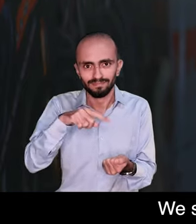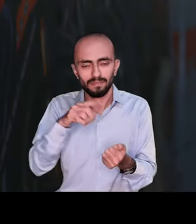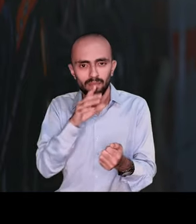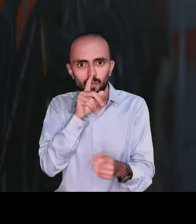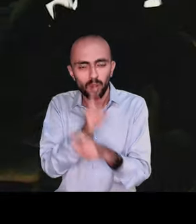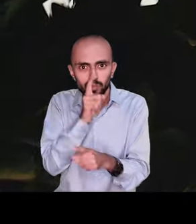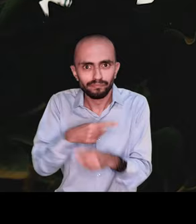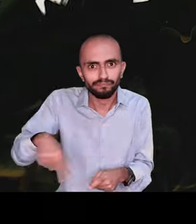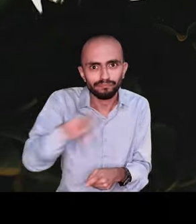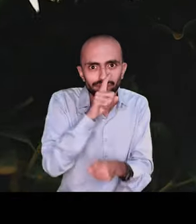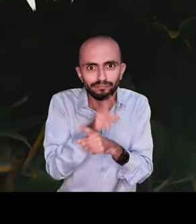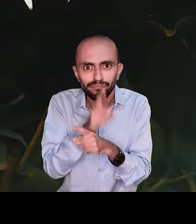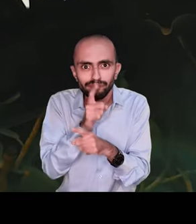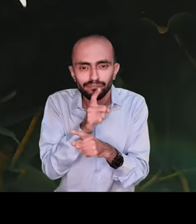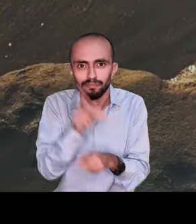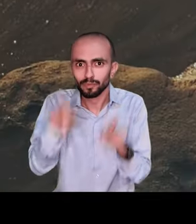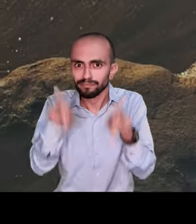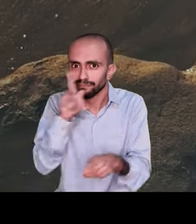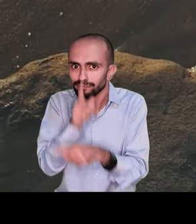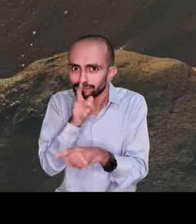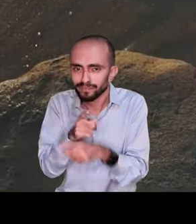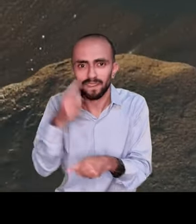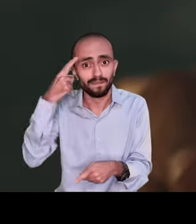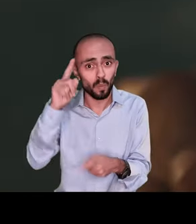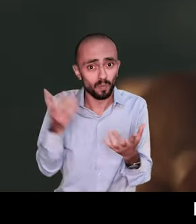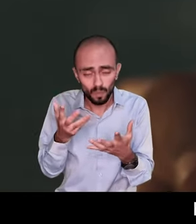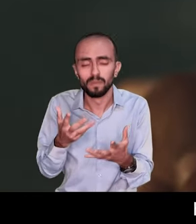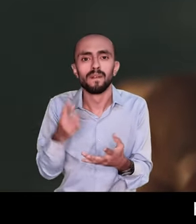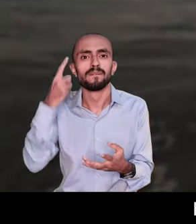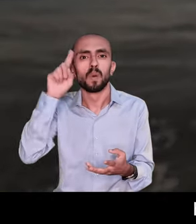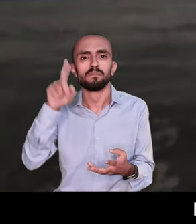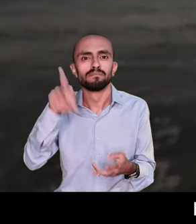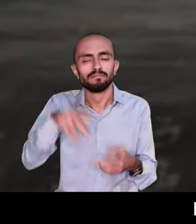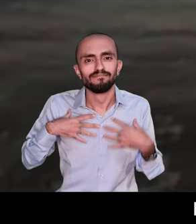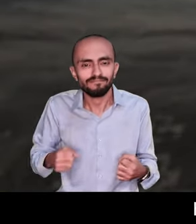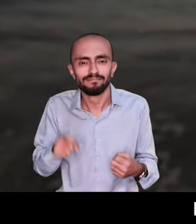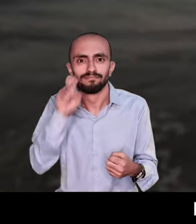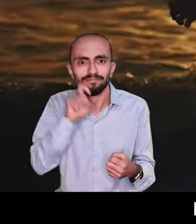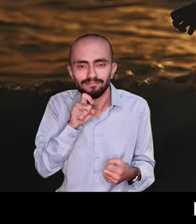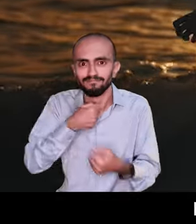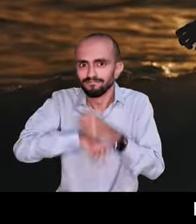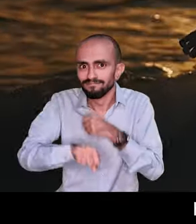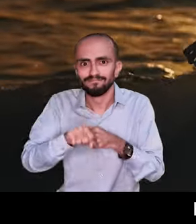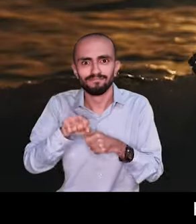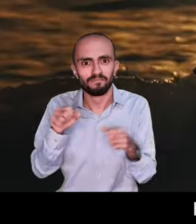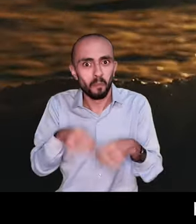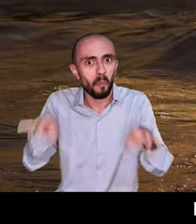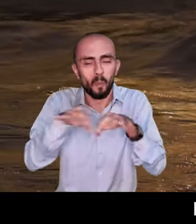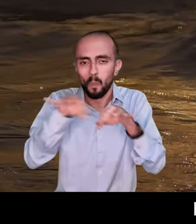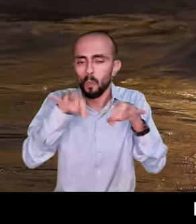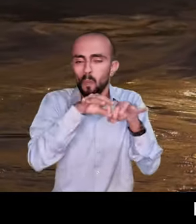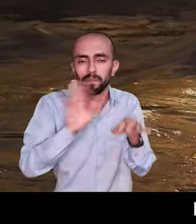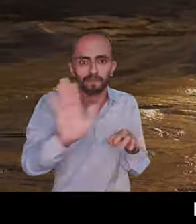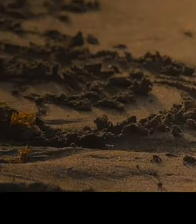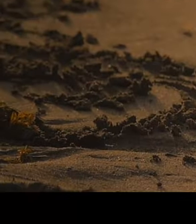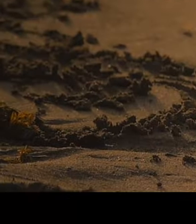حقوقي، ونقوم بنشر ثقافة حقوق الإنسان بما يتعلق بالحقوق الصحية والجنسية والإنجابية